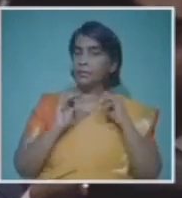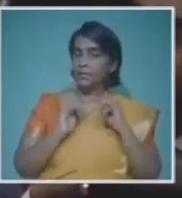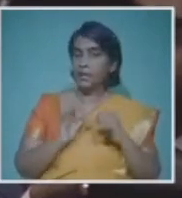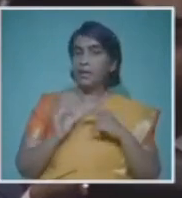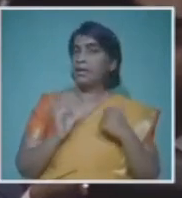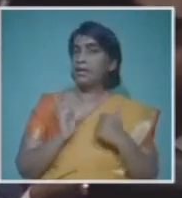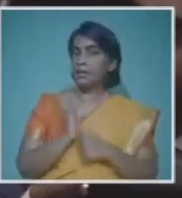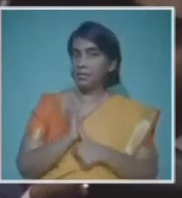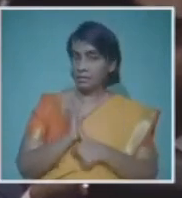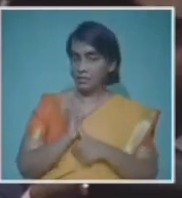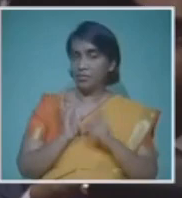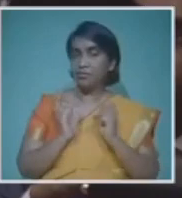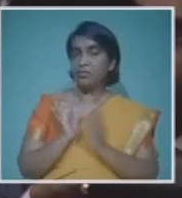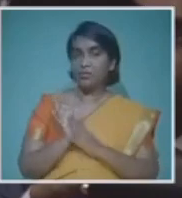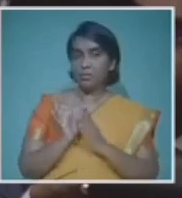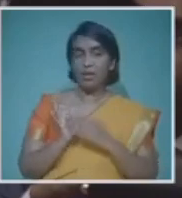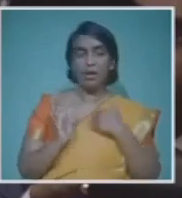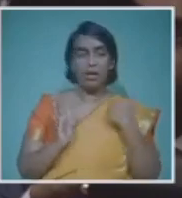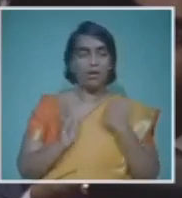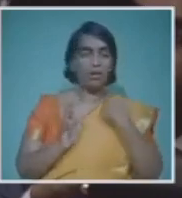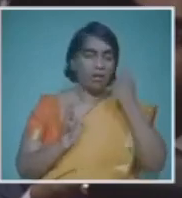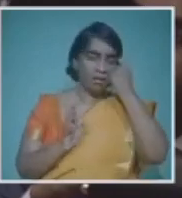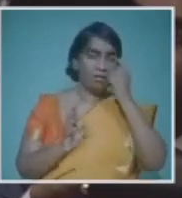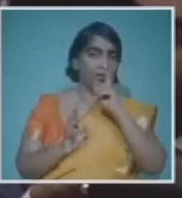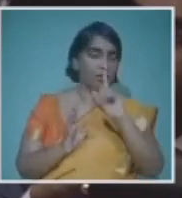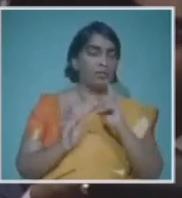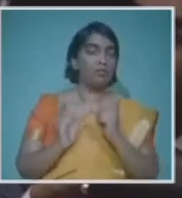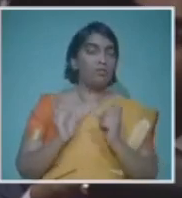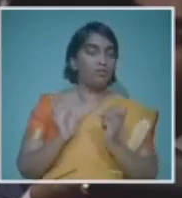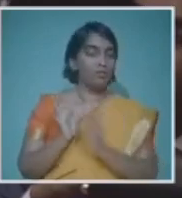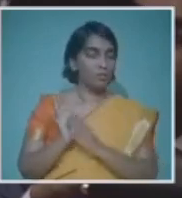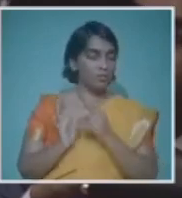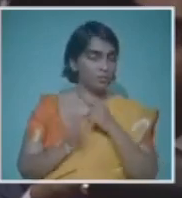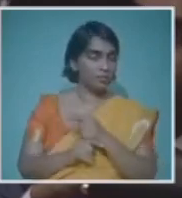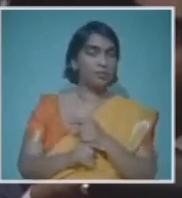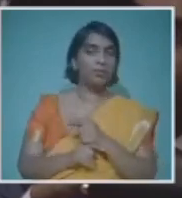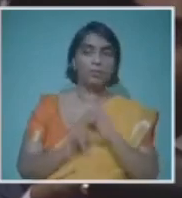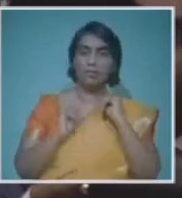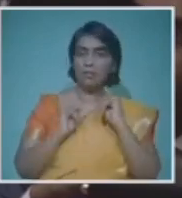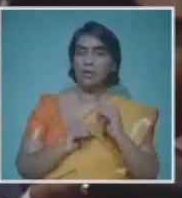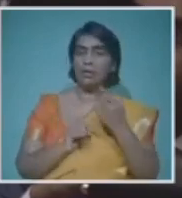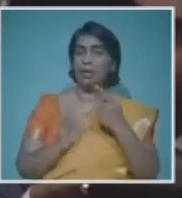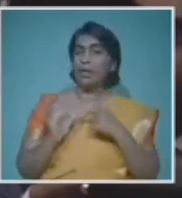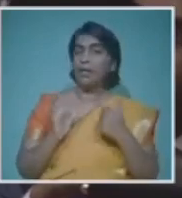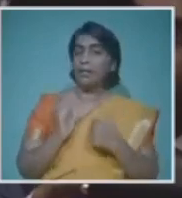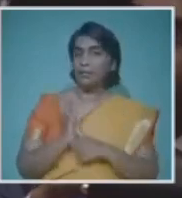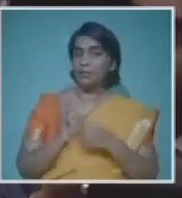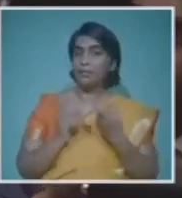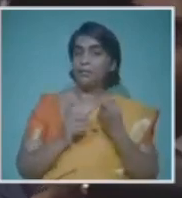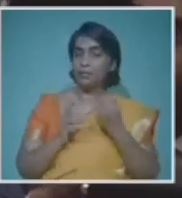පනත කොමිසමට අපි අලුතින් යෝජනා කරන කොමිසමටම ඒ දූෂණ විරෝධී පනතට ප්‍රතිපාදන ඇතුළත් කරලා